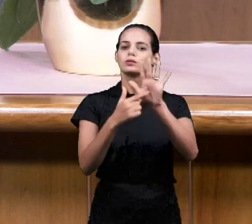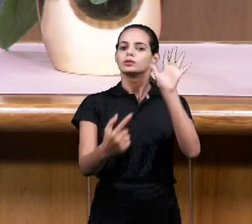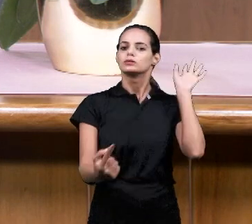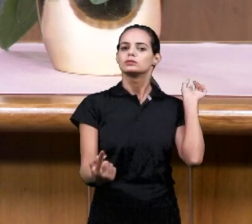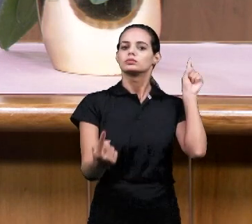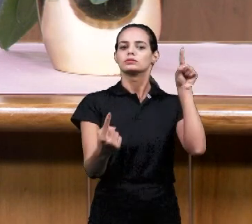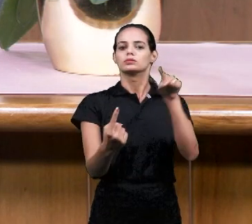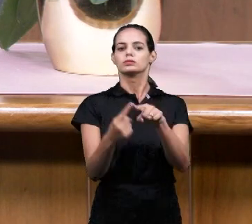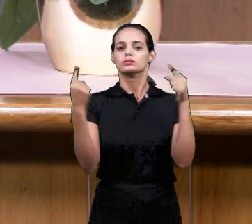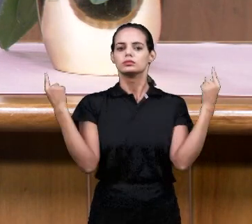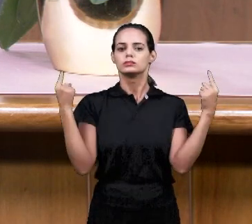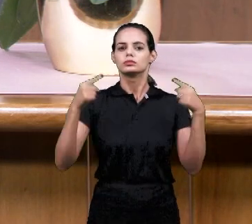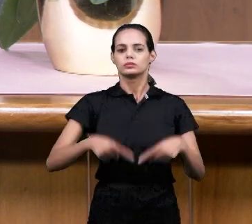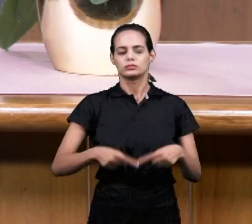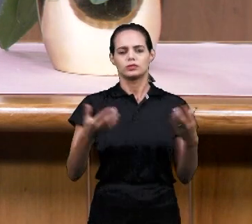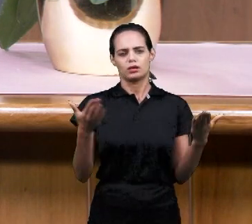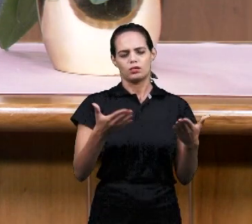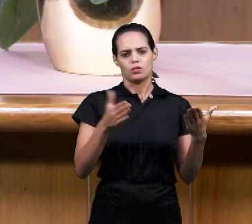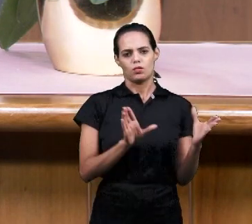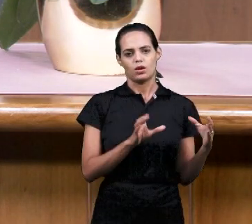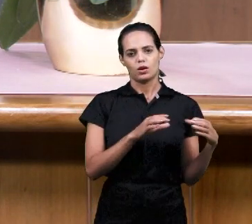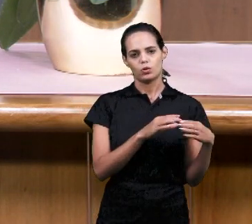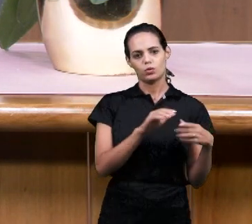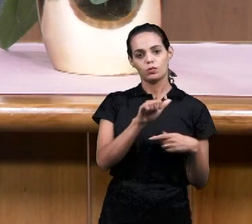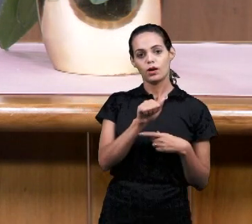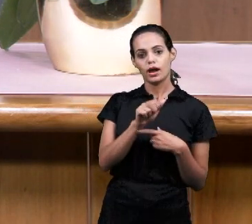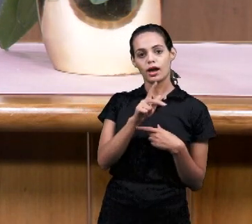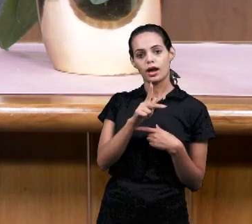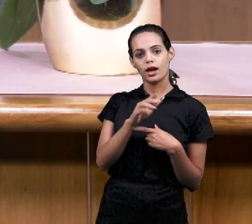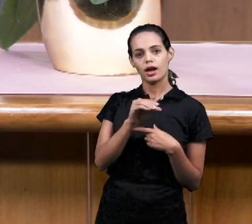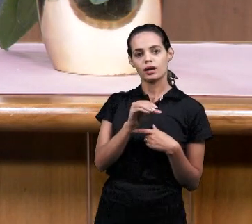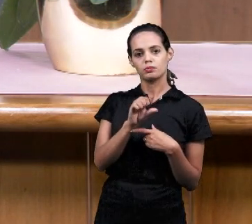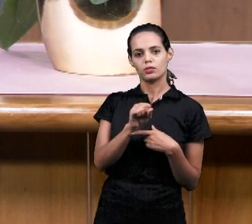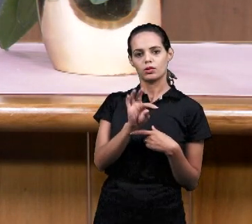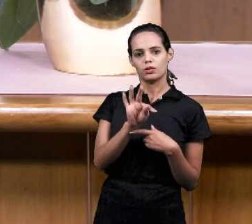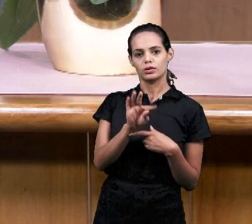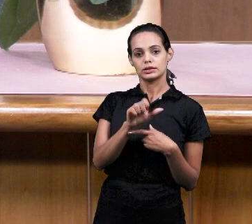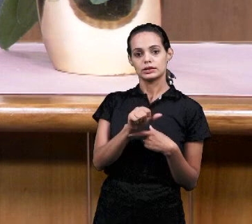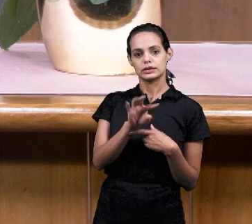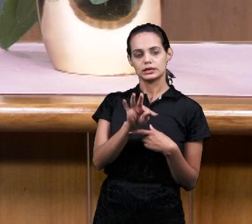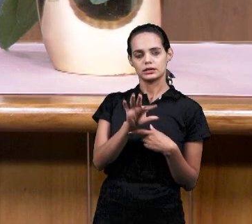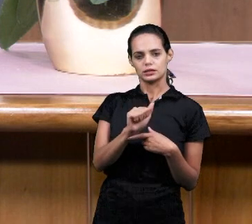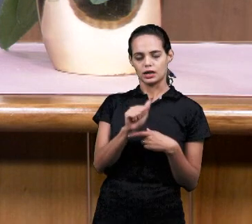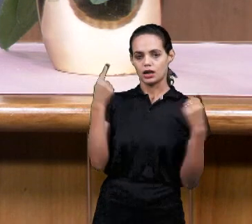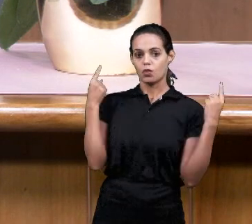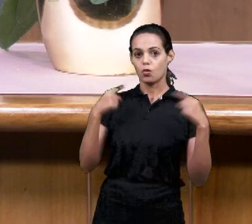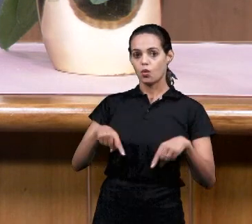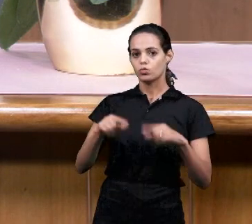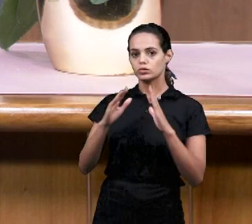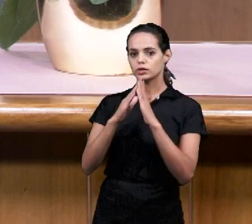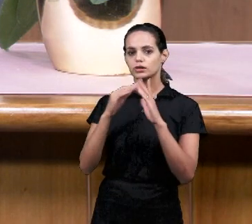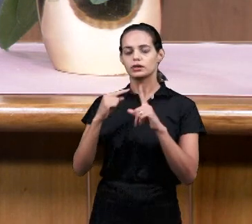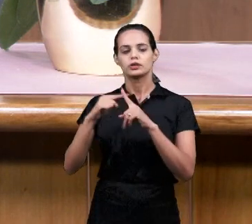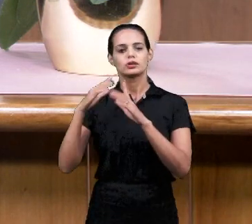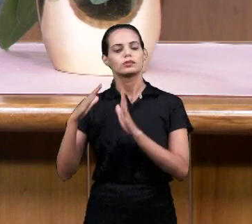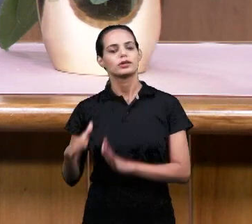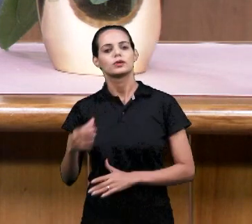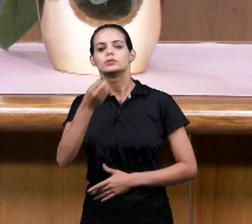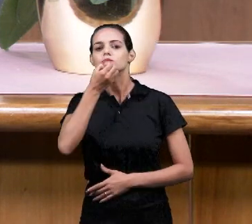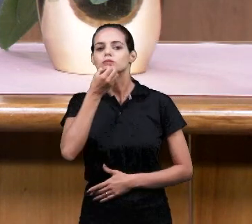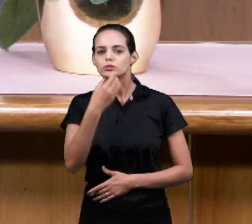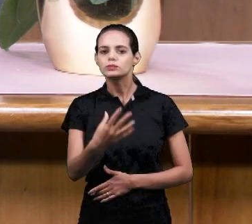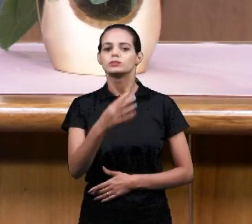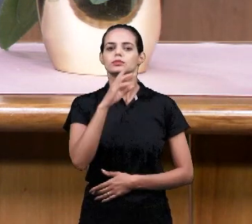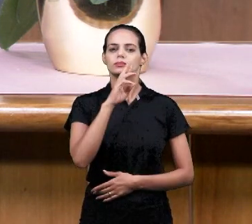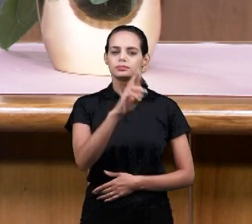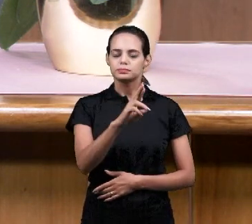des apostates aux enseignements de l'Église fidèle. Très bien placé par nos frères dans leur réponse. Et